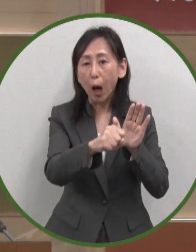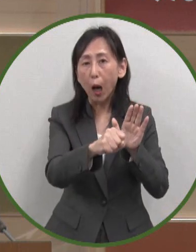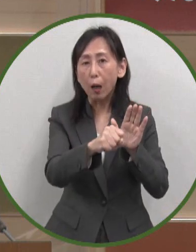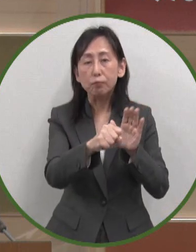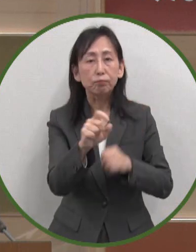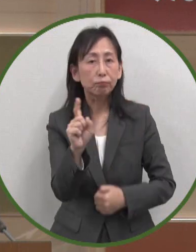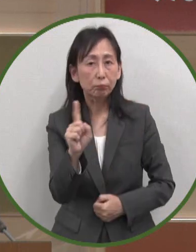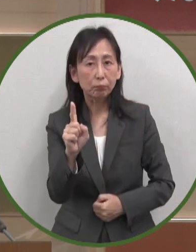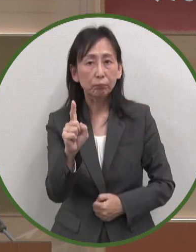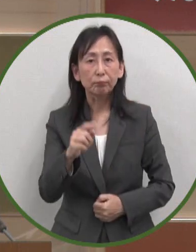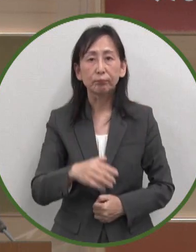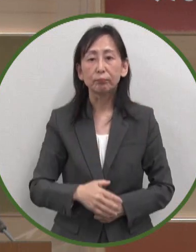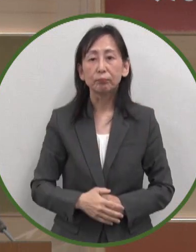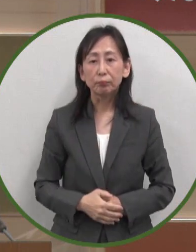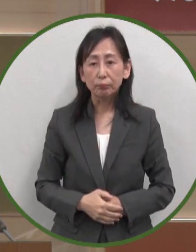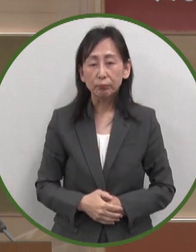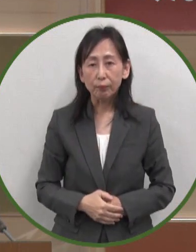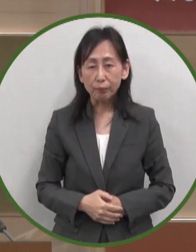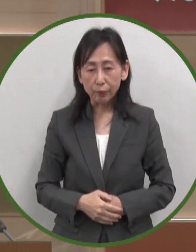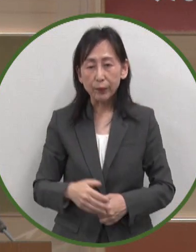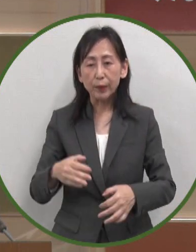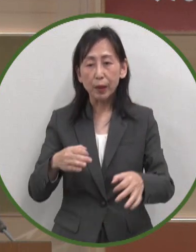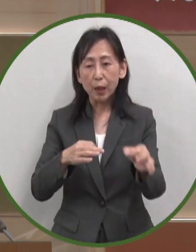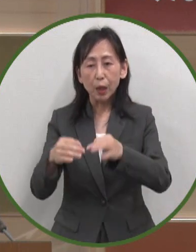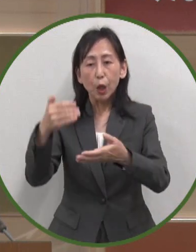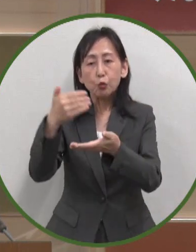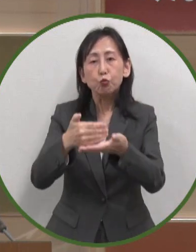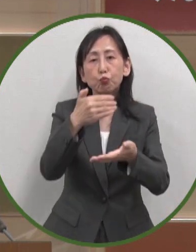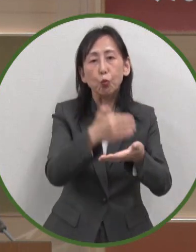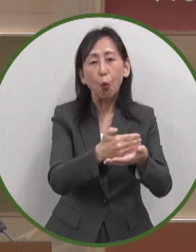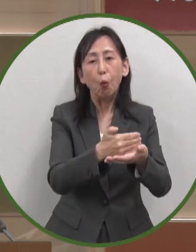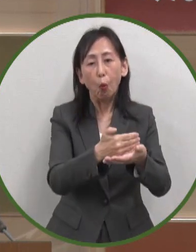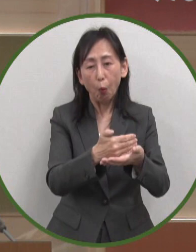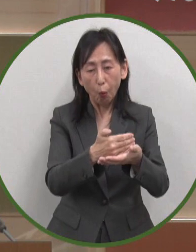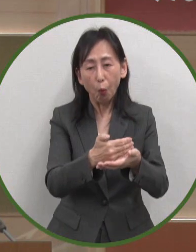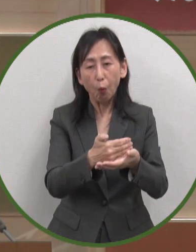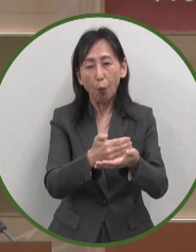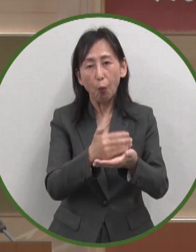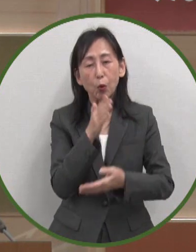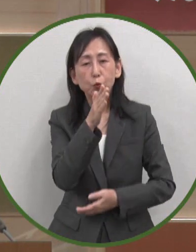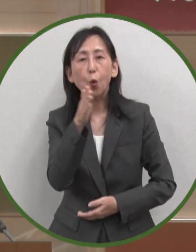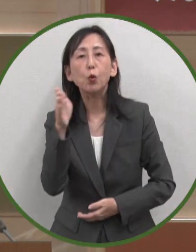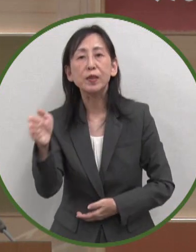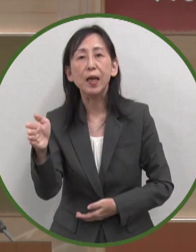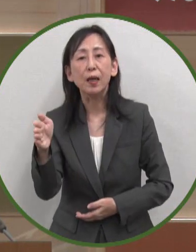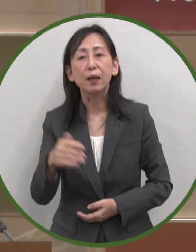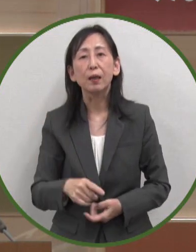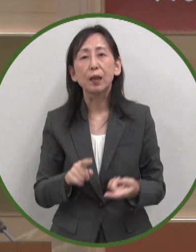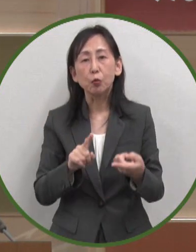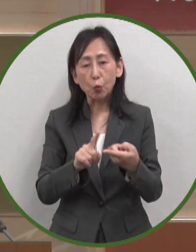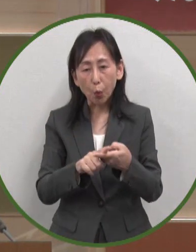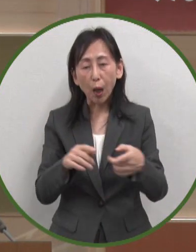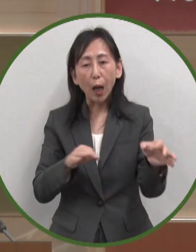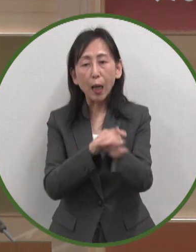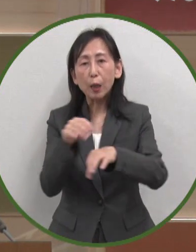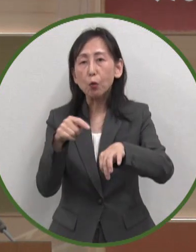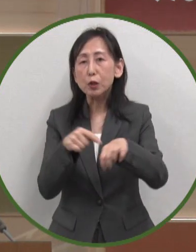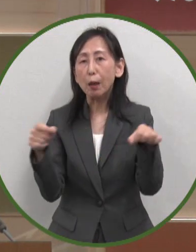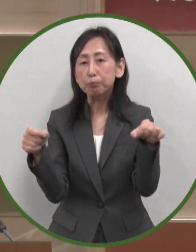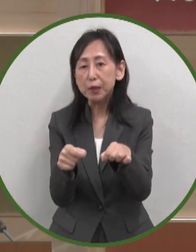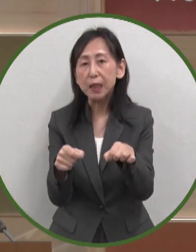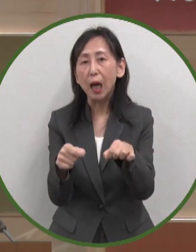分として、休業要請といったようなものが、まあ、あるわけです。休業とか、まあ、時短とかです